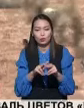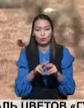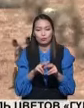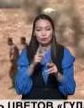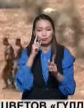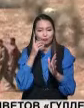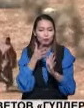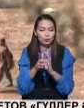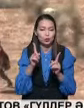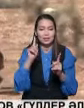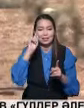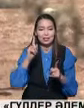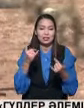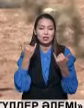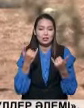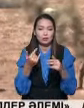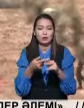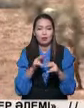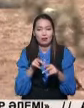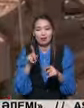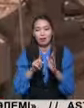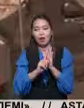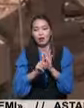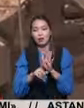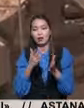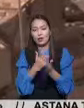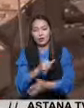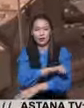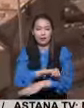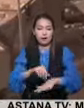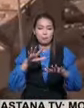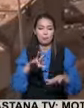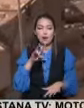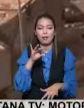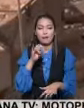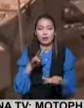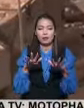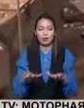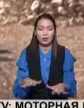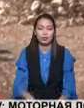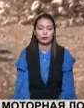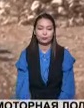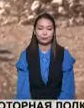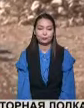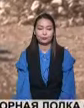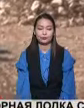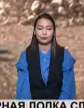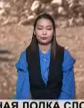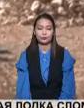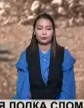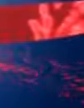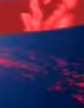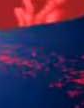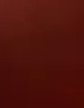что Израиль сегодня начал стягивать атаки на совместной границе с Ливаном. Дана Ермак, Анара Сюмбаева, Астана, Таймс.